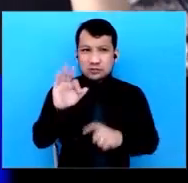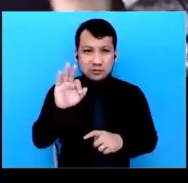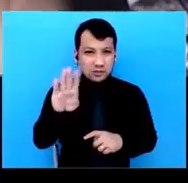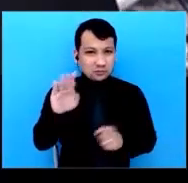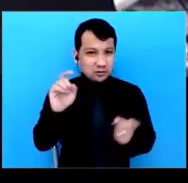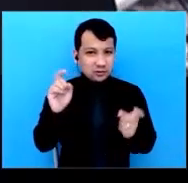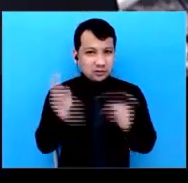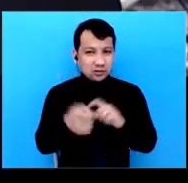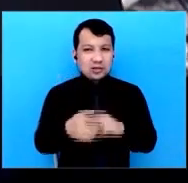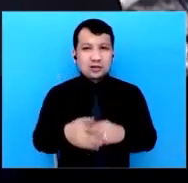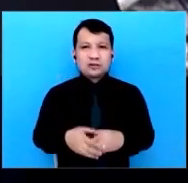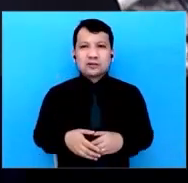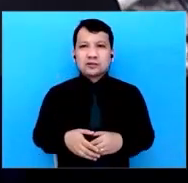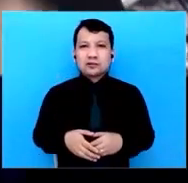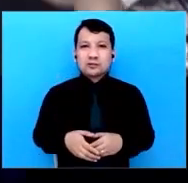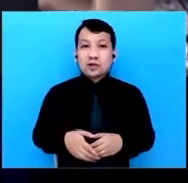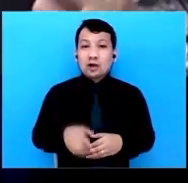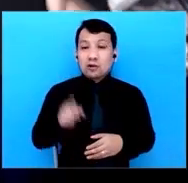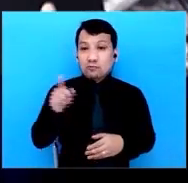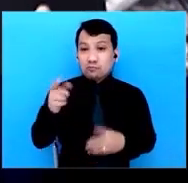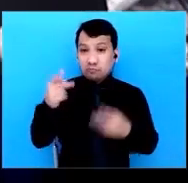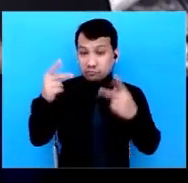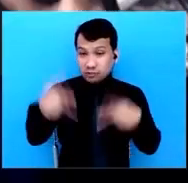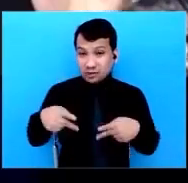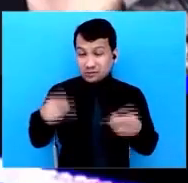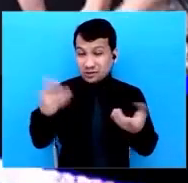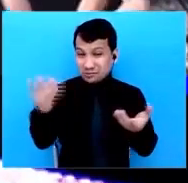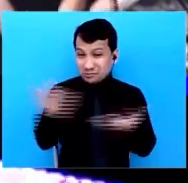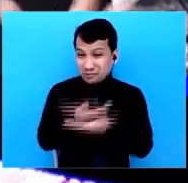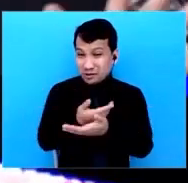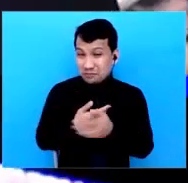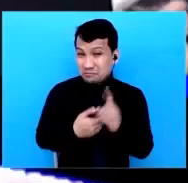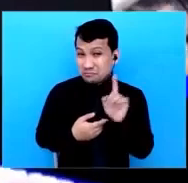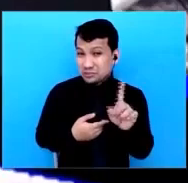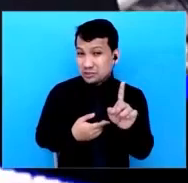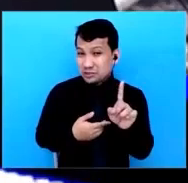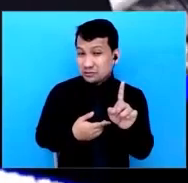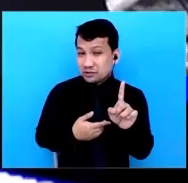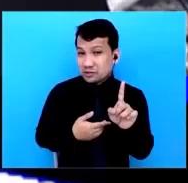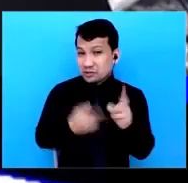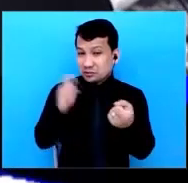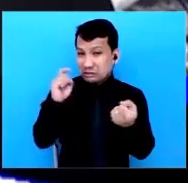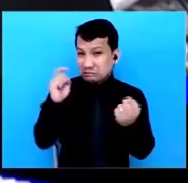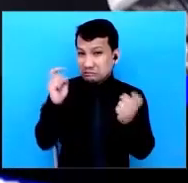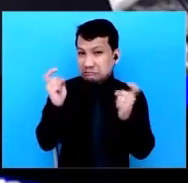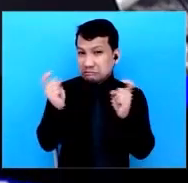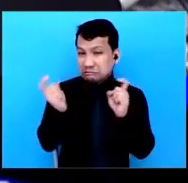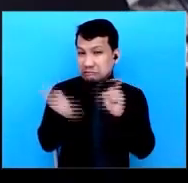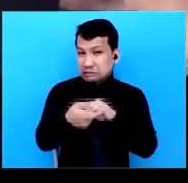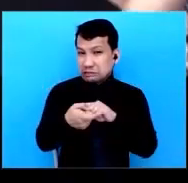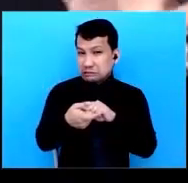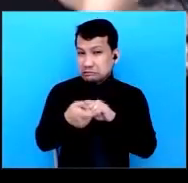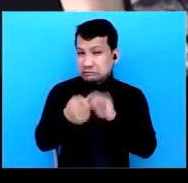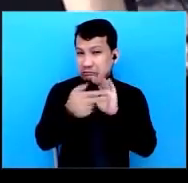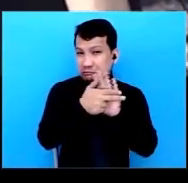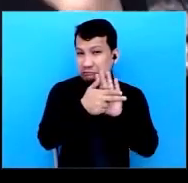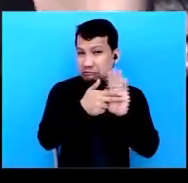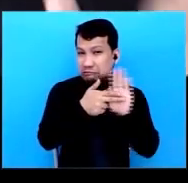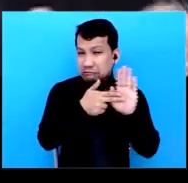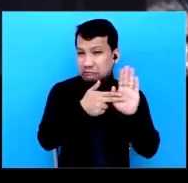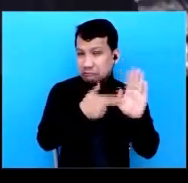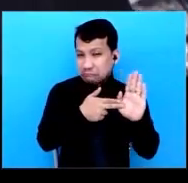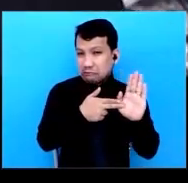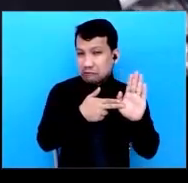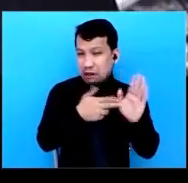At balak raw nito magkaroon ng isang image makeover. At mas malupit, posible